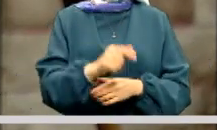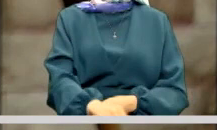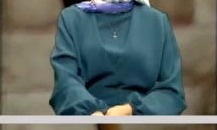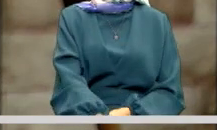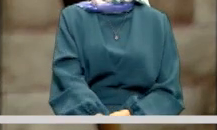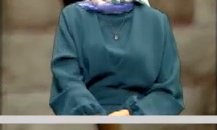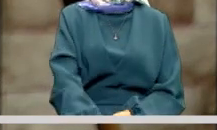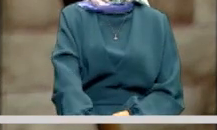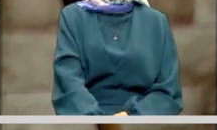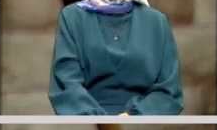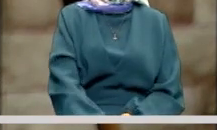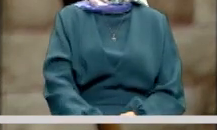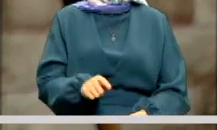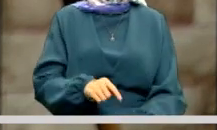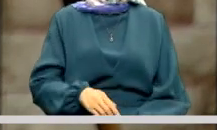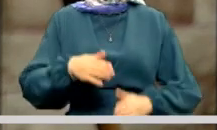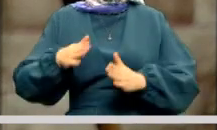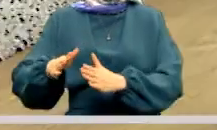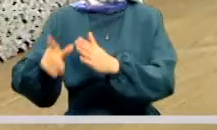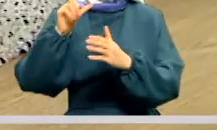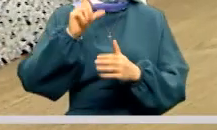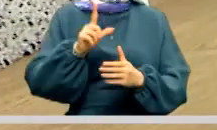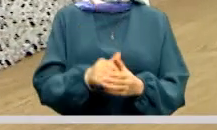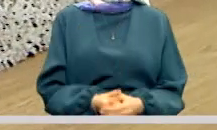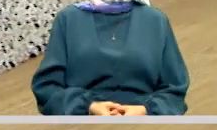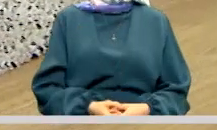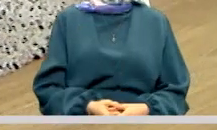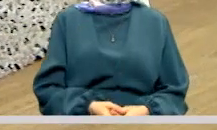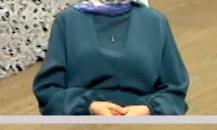minval üzere eylemlerini sürdürmesi gerekiyor